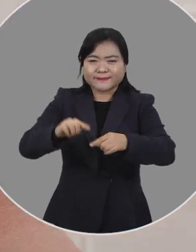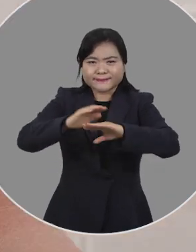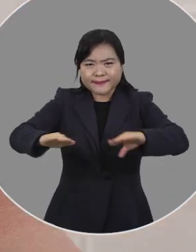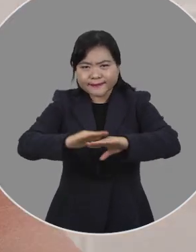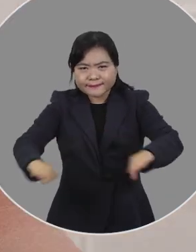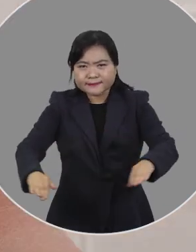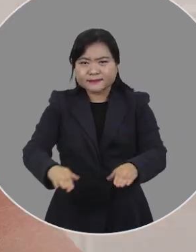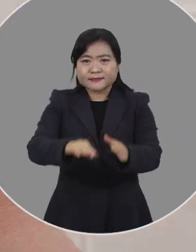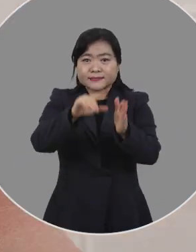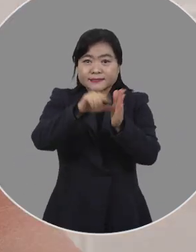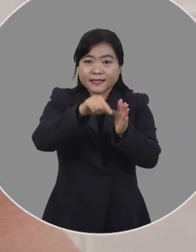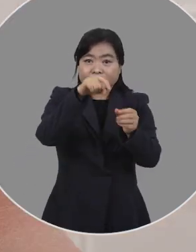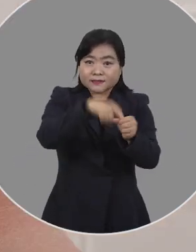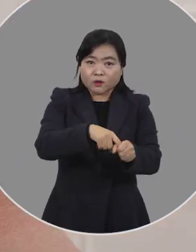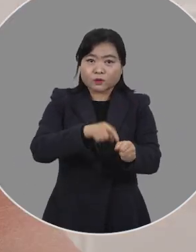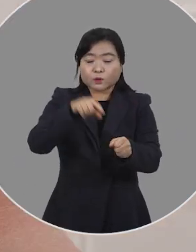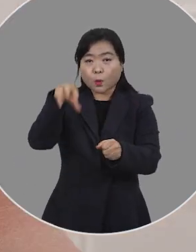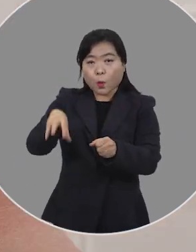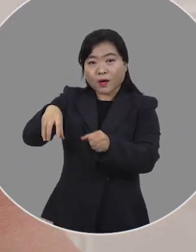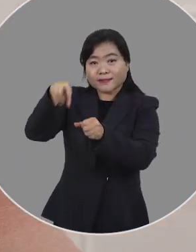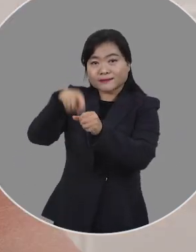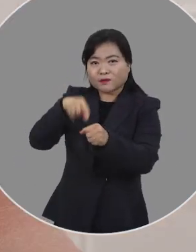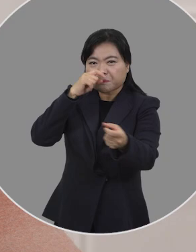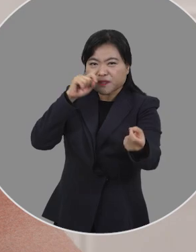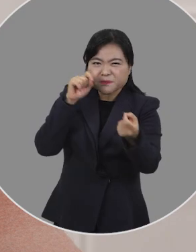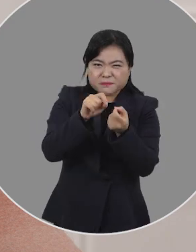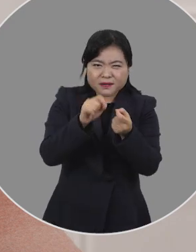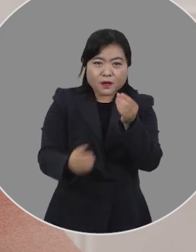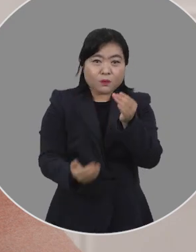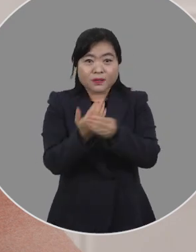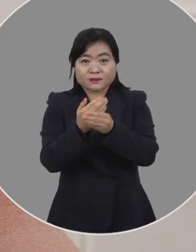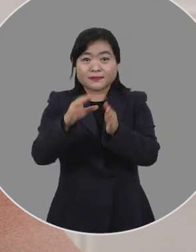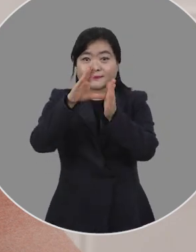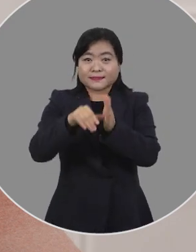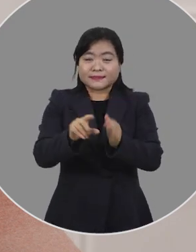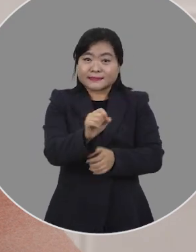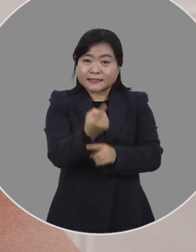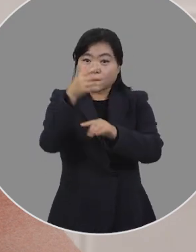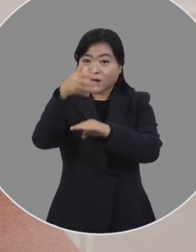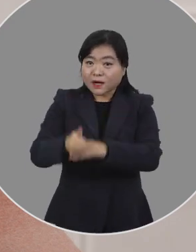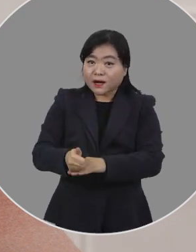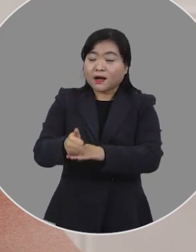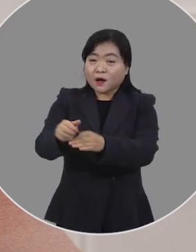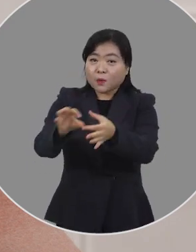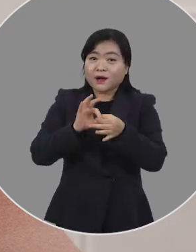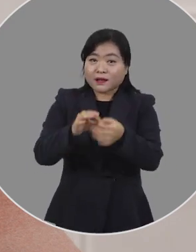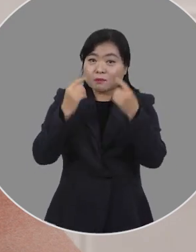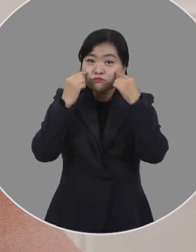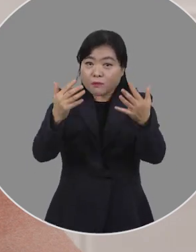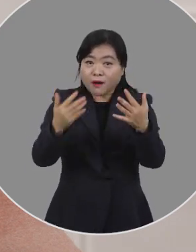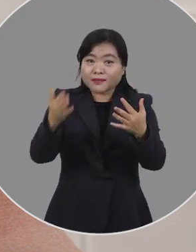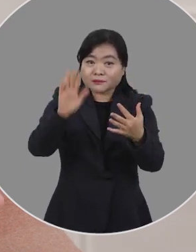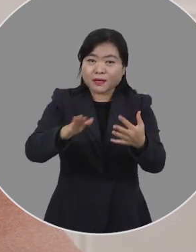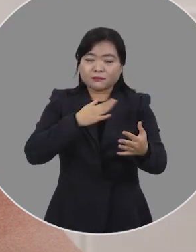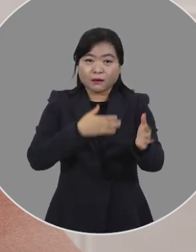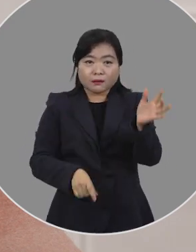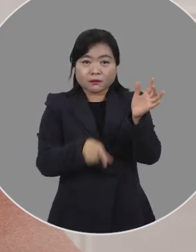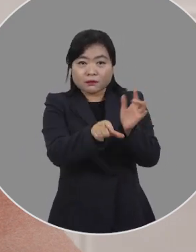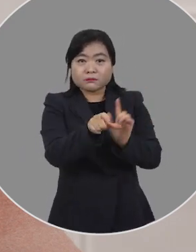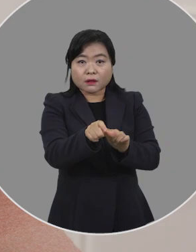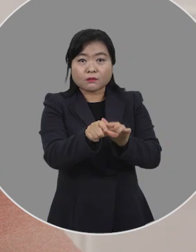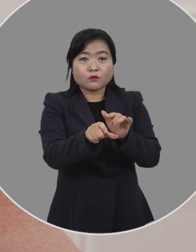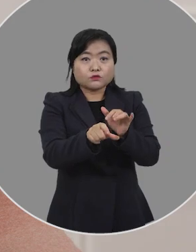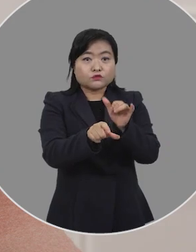그러니까 시간적이나 공간적으로 밀접하게 발생하는 경우에는 그 인과관계를 부정하기가 어렵지만, 내가 댓글 단